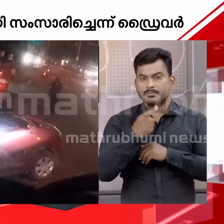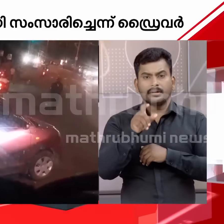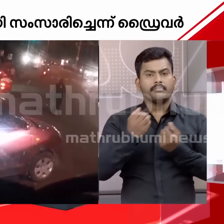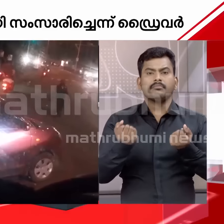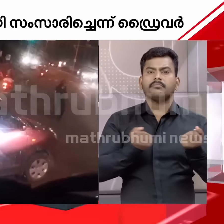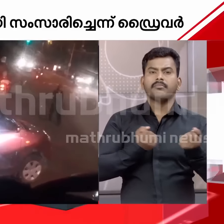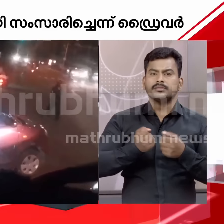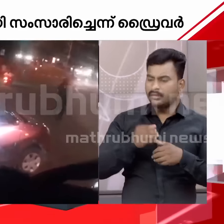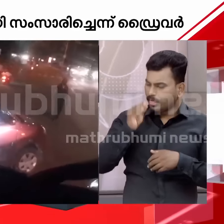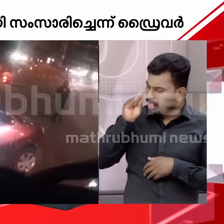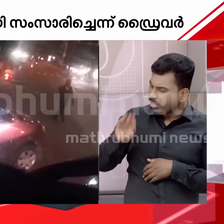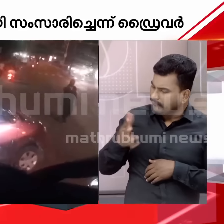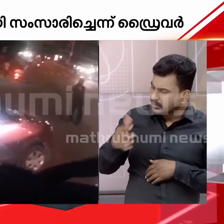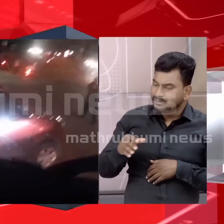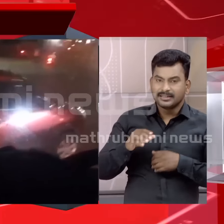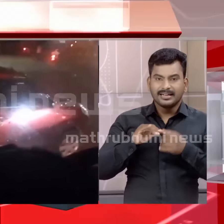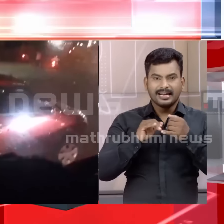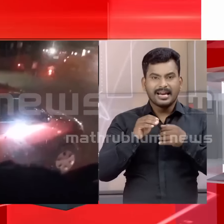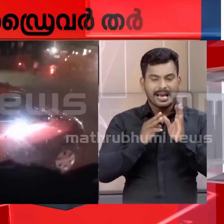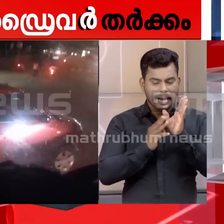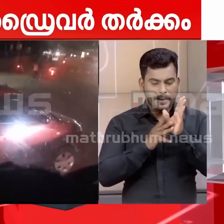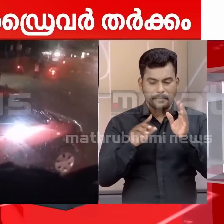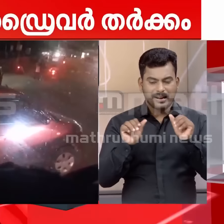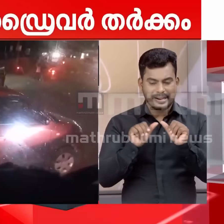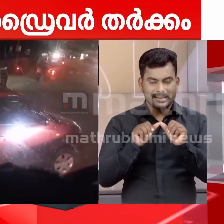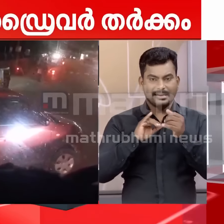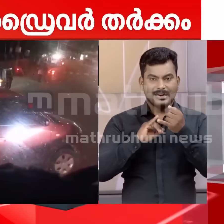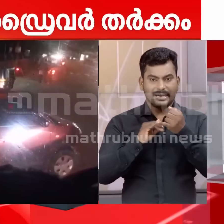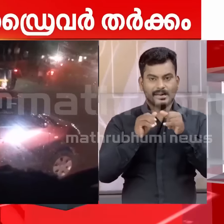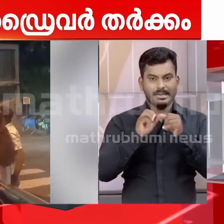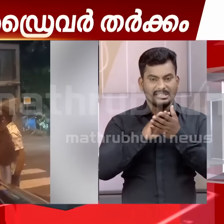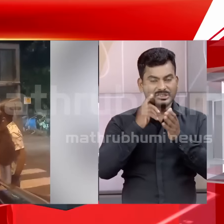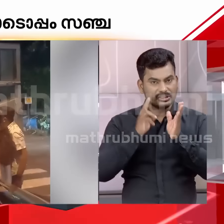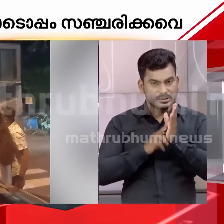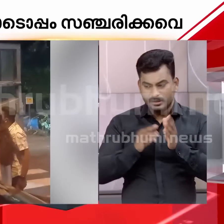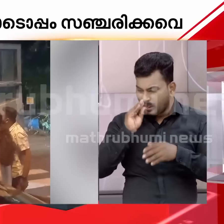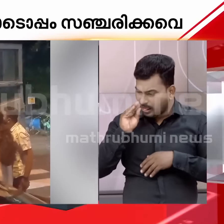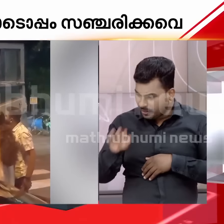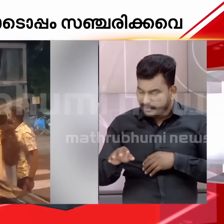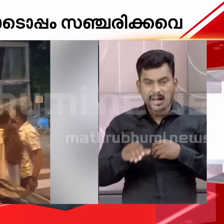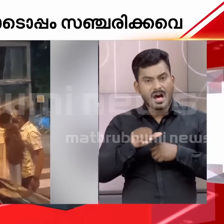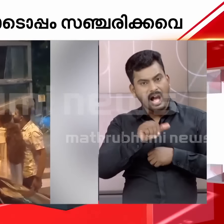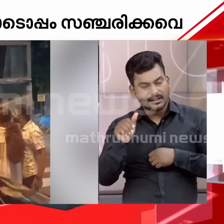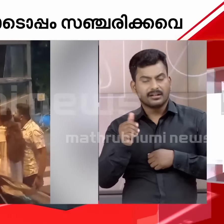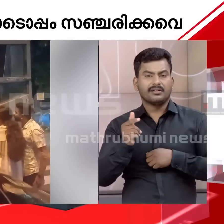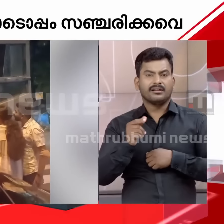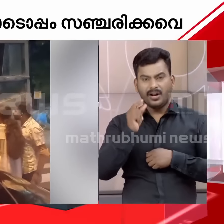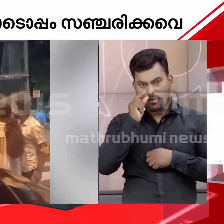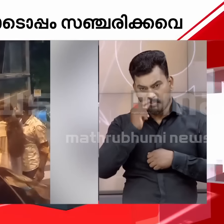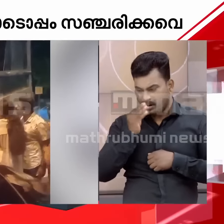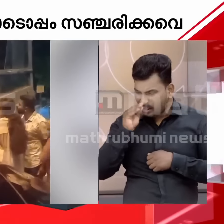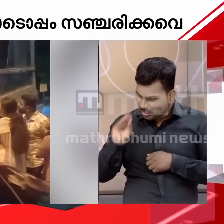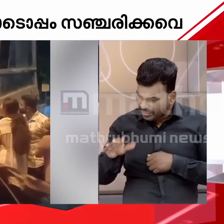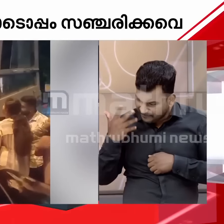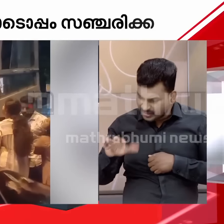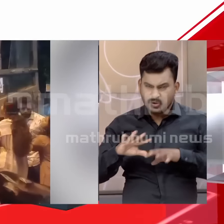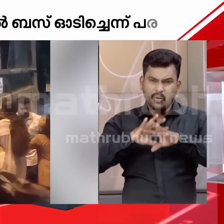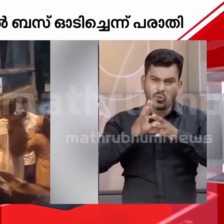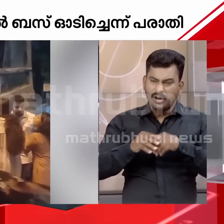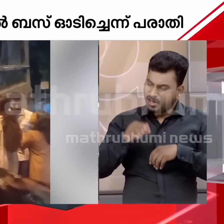മോശമായി സച്ചിനോടും അതോടൊപ്പം തന്നെ ആര്യയോടും, ആര്യയ്ക്കൊപ്പം ഉണ്ടായിരുന്ന ആര്യയുടെ ബന്ധുവായ മറ്റൊരു സ്ത്രീയുണ്ട്, അവരോടും, ആര്യയുടെ ജ്യേഷ്ഠൻ്റെ ഭാര്യ,